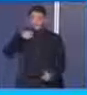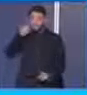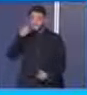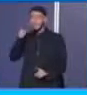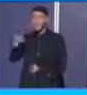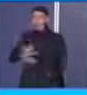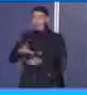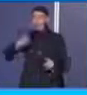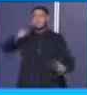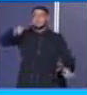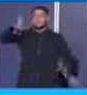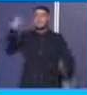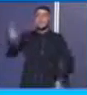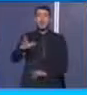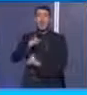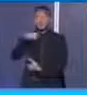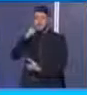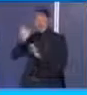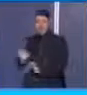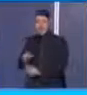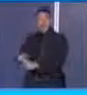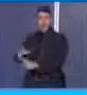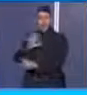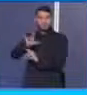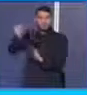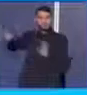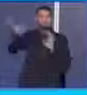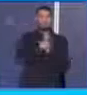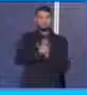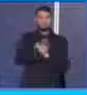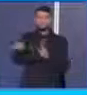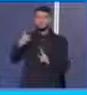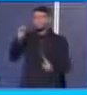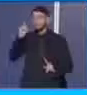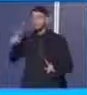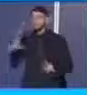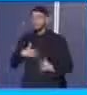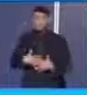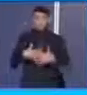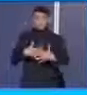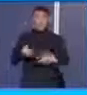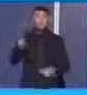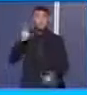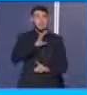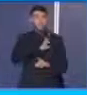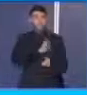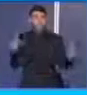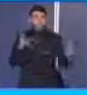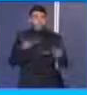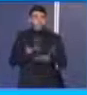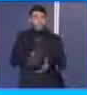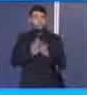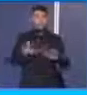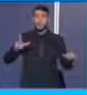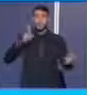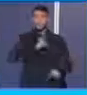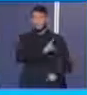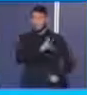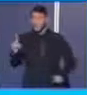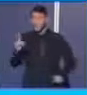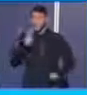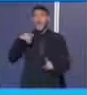και τιμωρείται. Αν προσληφθείς δεν πρέπει να αποκτήσεις παιδιά. Και αν αποκτήσεις παιδιά και πρέπει